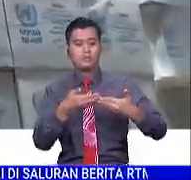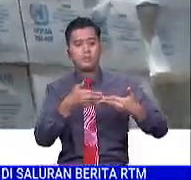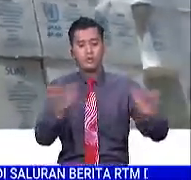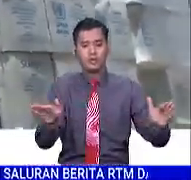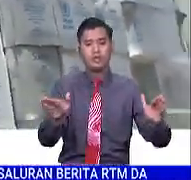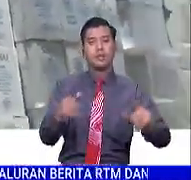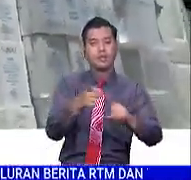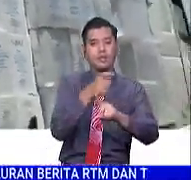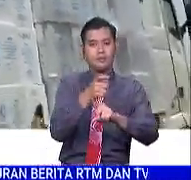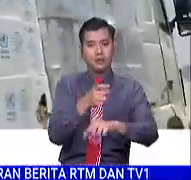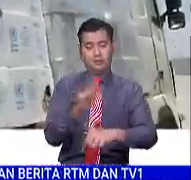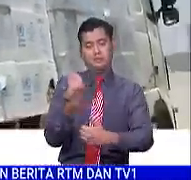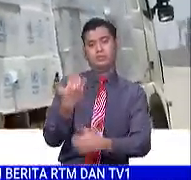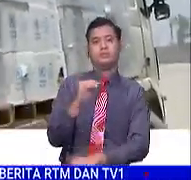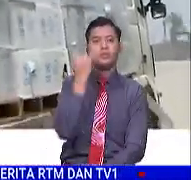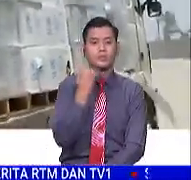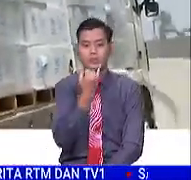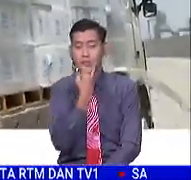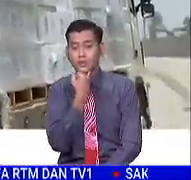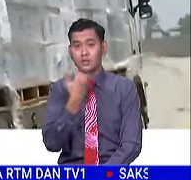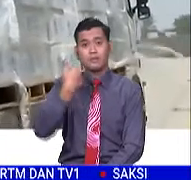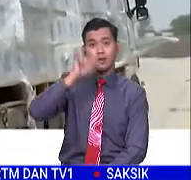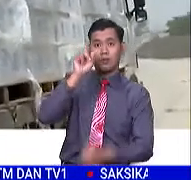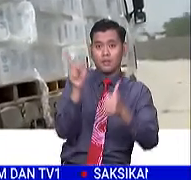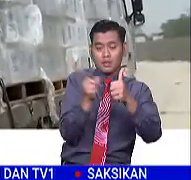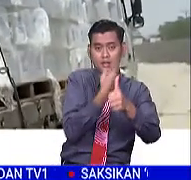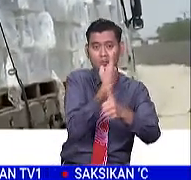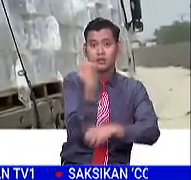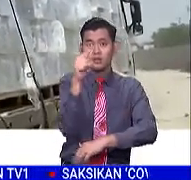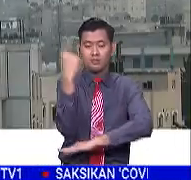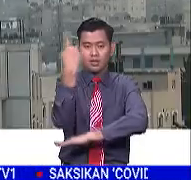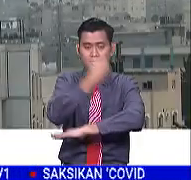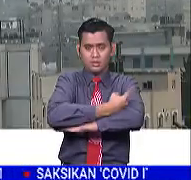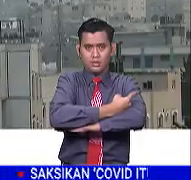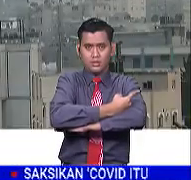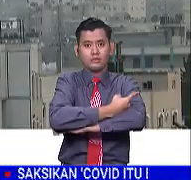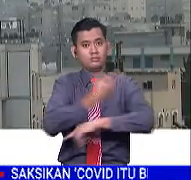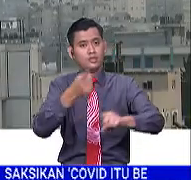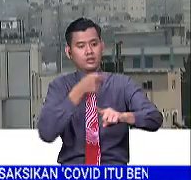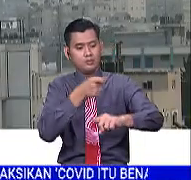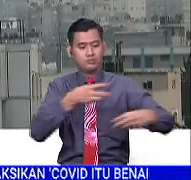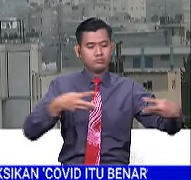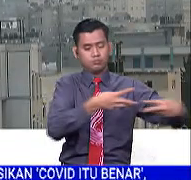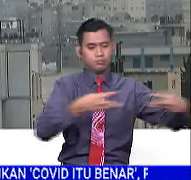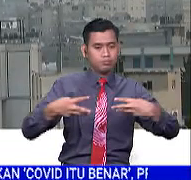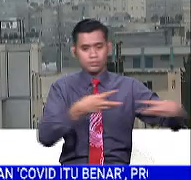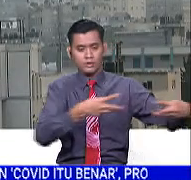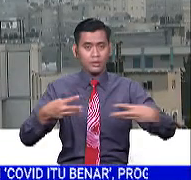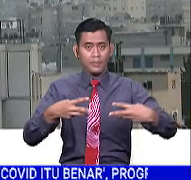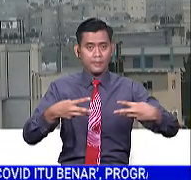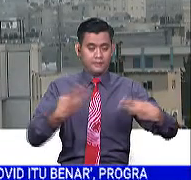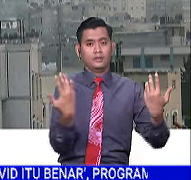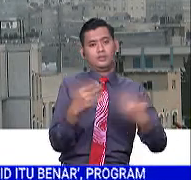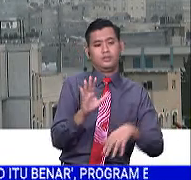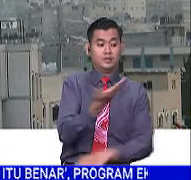Israel semalam buat pertama kali dalam tempoh 11 hari serangan rejim Israel puluhan ribu penduduk Gaza keluar bagi